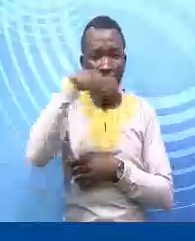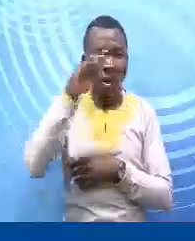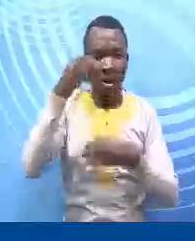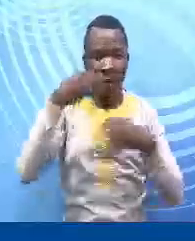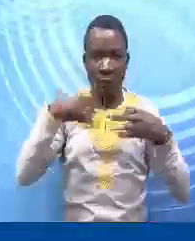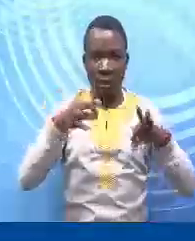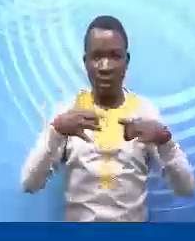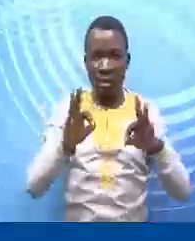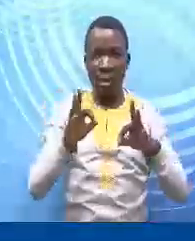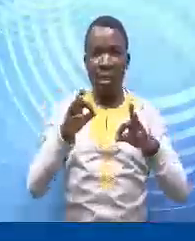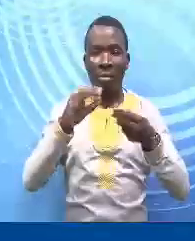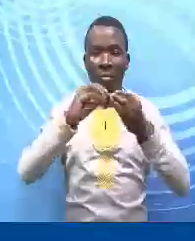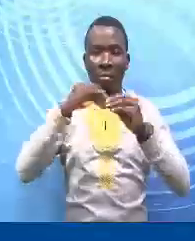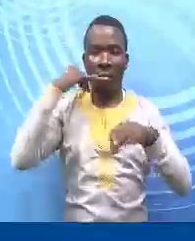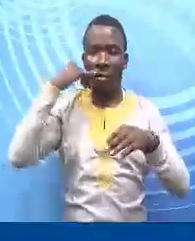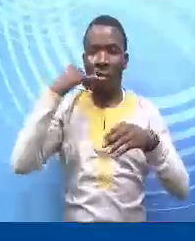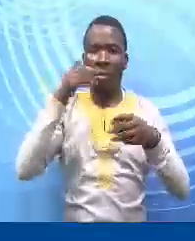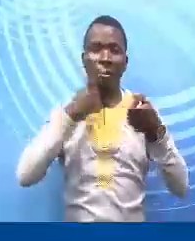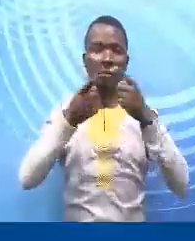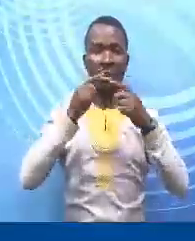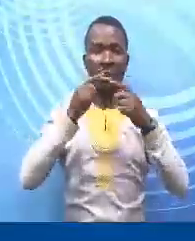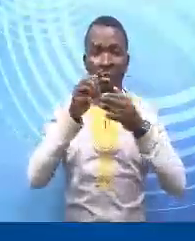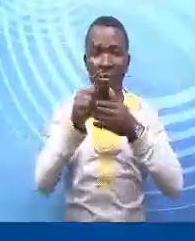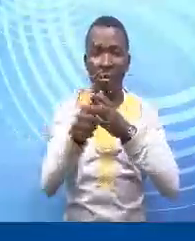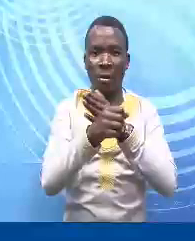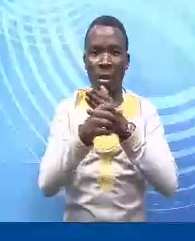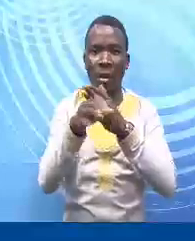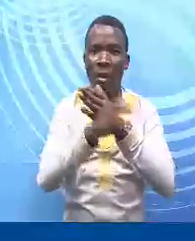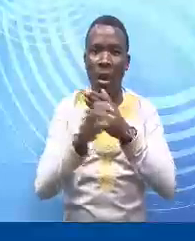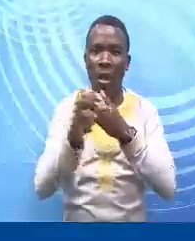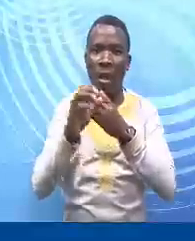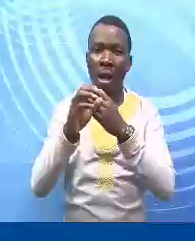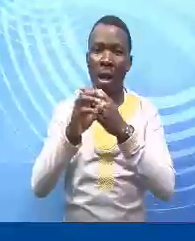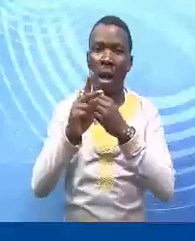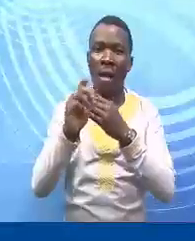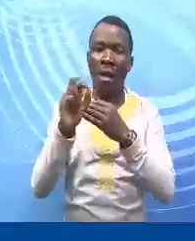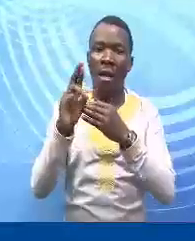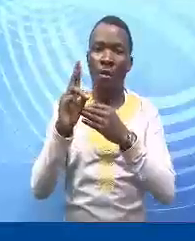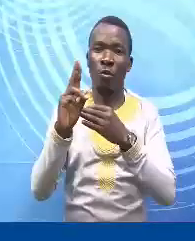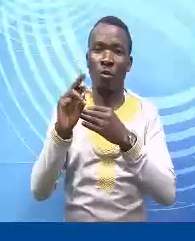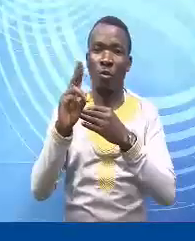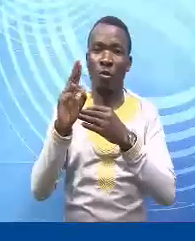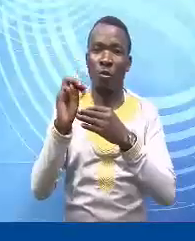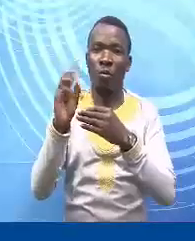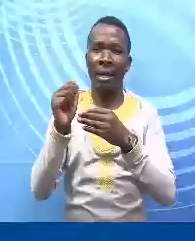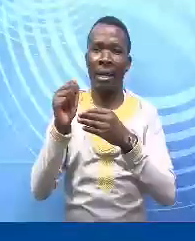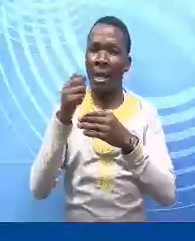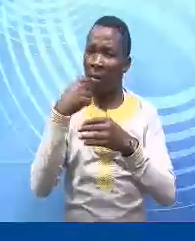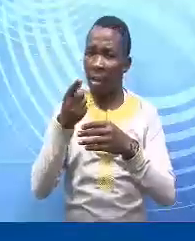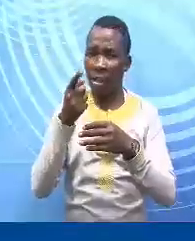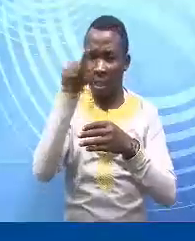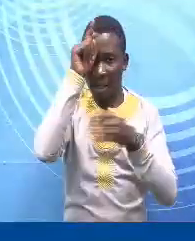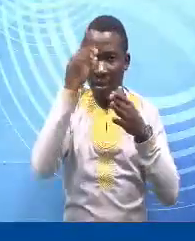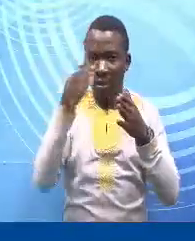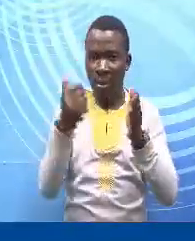ku murongo wa telefone tuvugana n'umunyamabanga nshingwabikorwa w'aka kagari ka Karuruma yikomye bikomeye aba baturage ngo kuba ikibazo